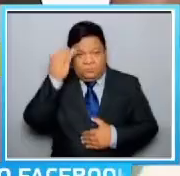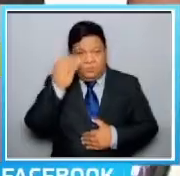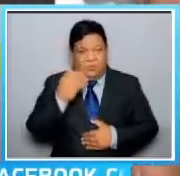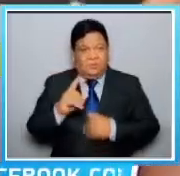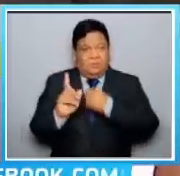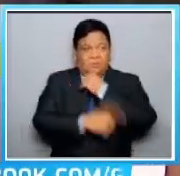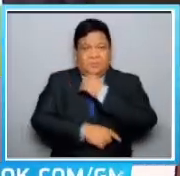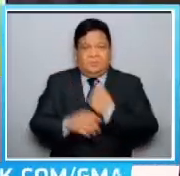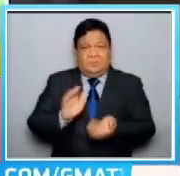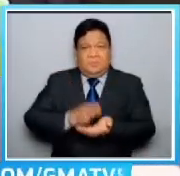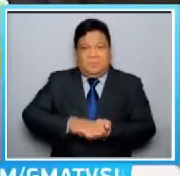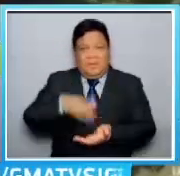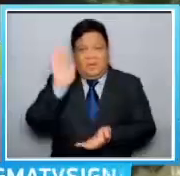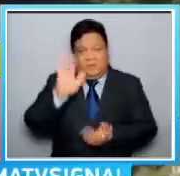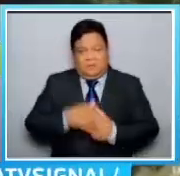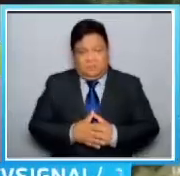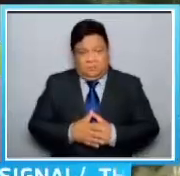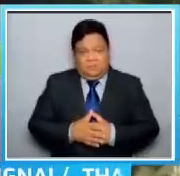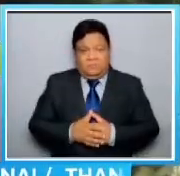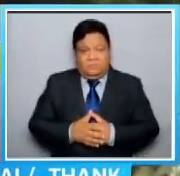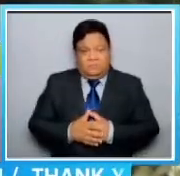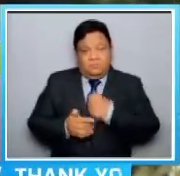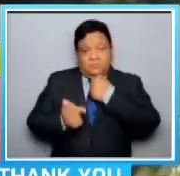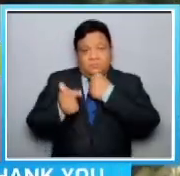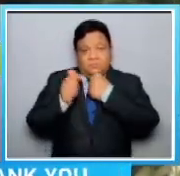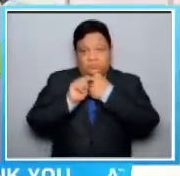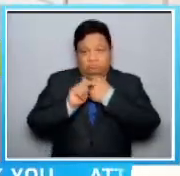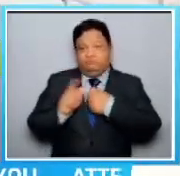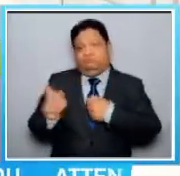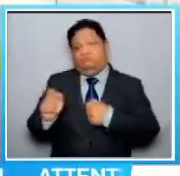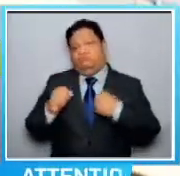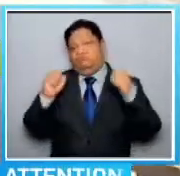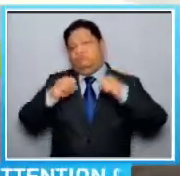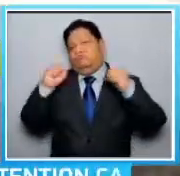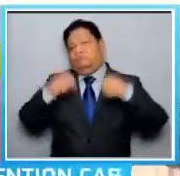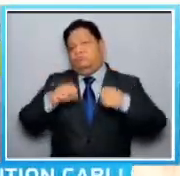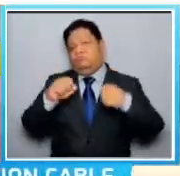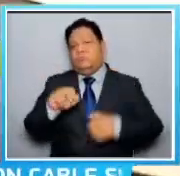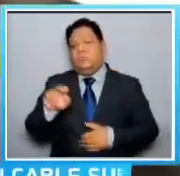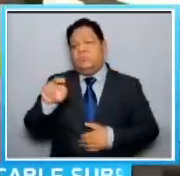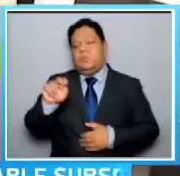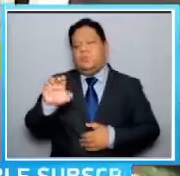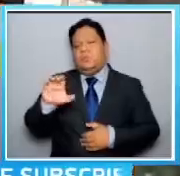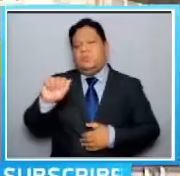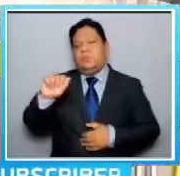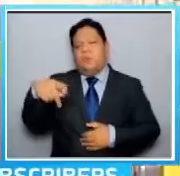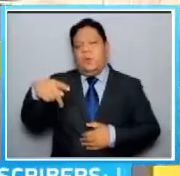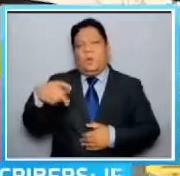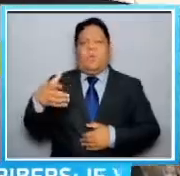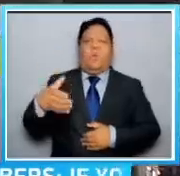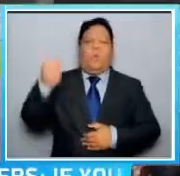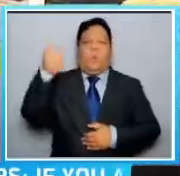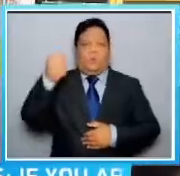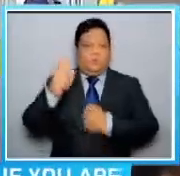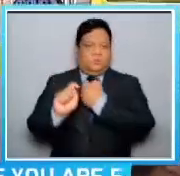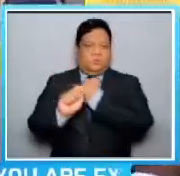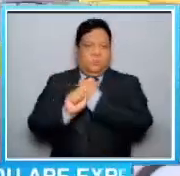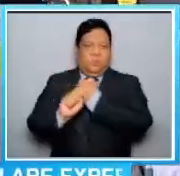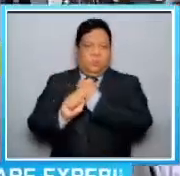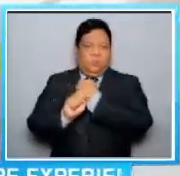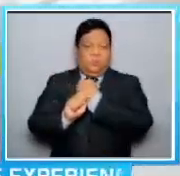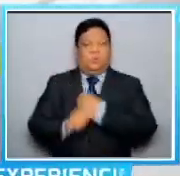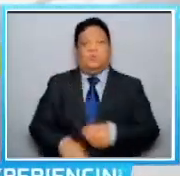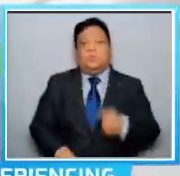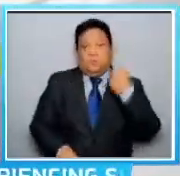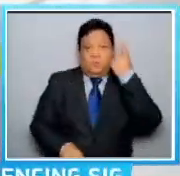sa pansamantalang pagpapatigil sa NCAP sa Metro Manila. Pinanigan ng Korte Suprema ang dalawang petisyon ng mga transport group at